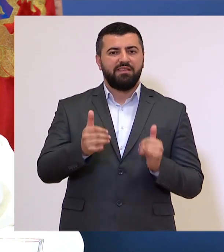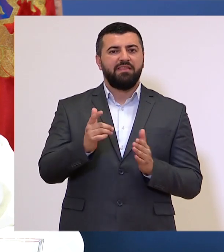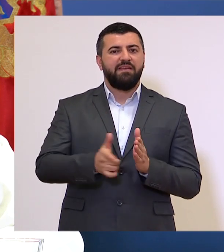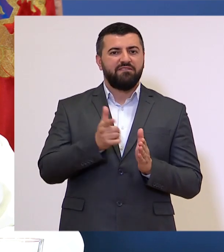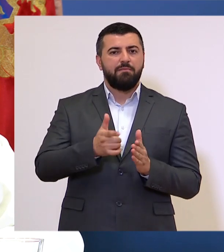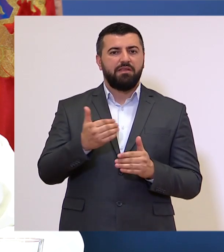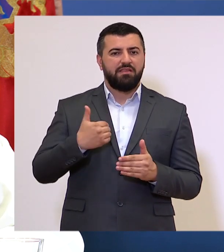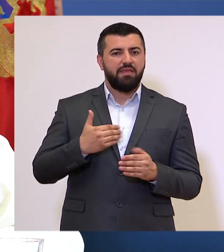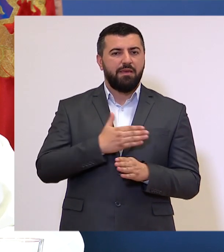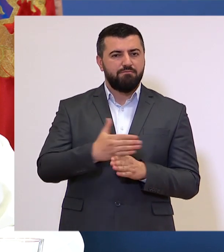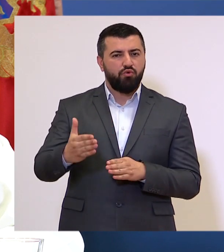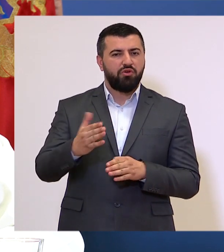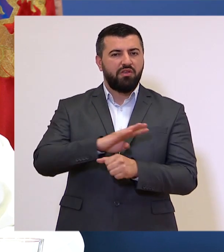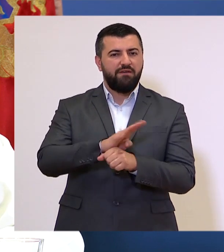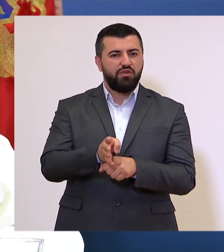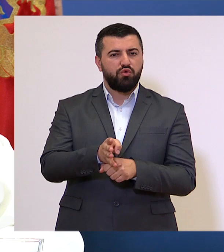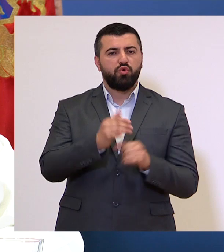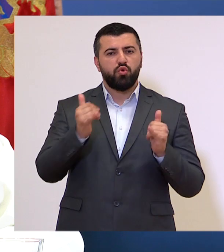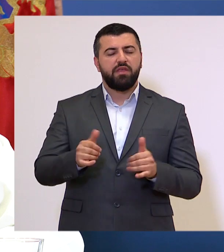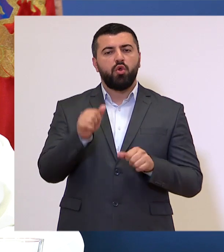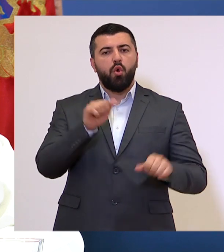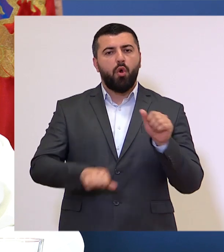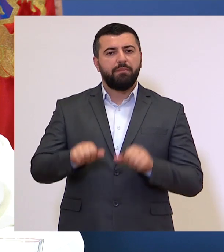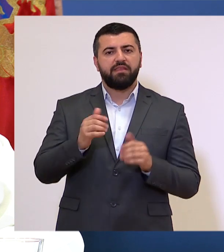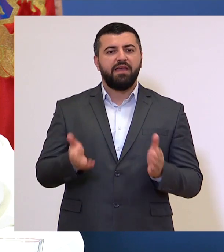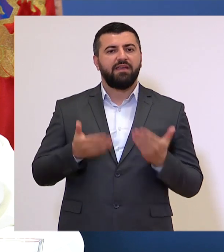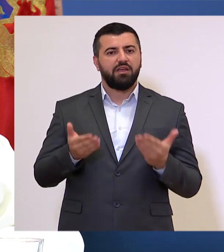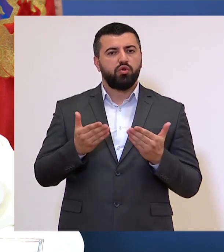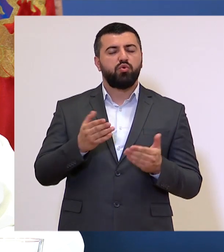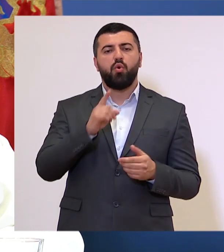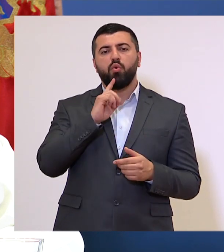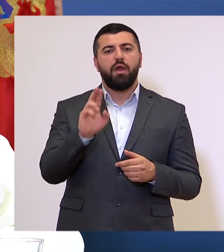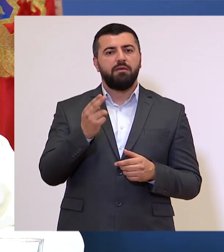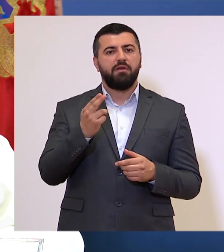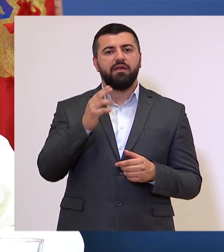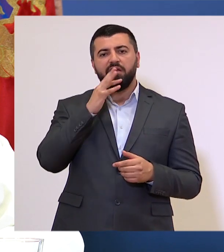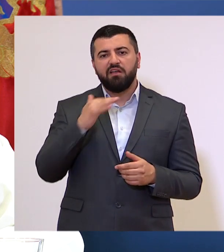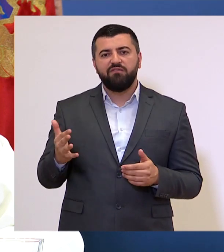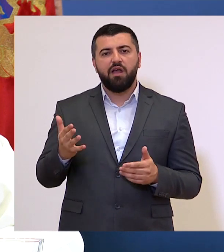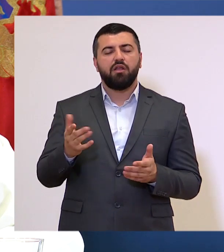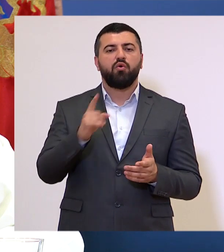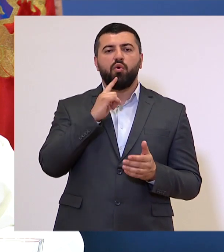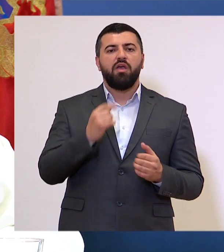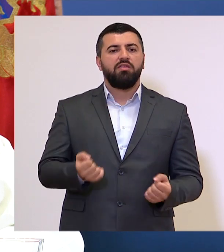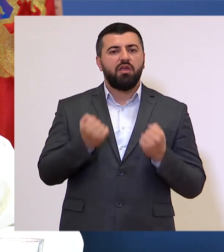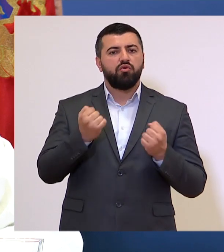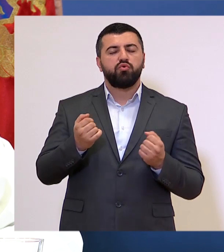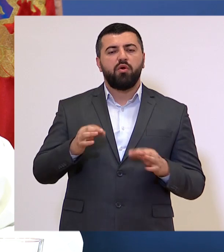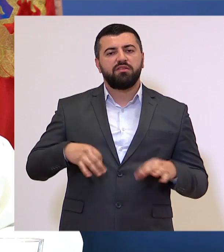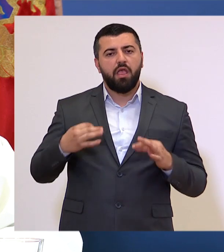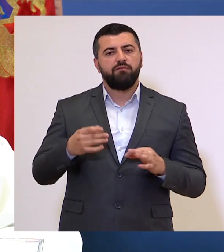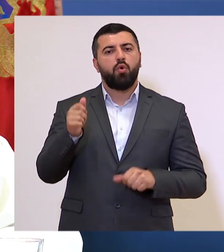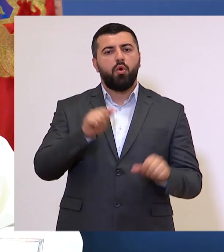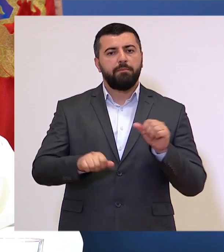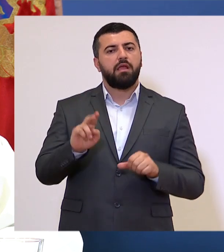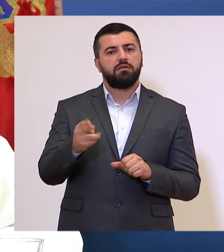iza nas, od početka pandemije, operisali hitna stanja, znači maligne bolesnike koji krvare i koji su respiratorno kompromitovani